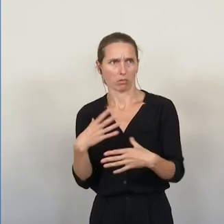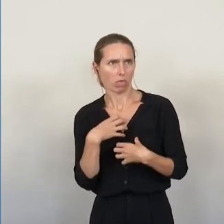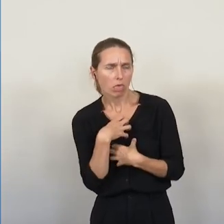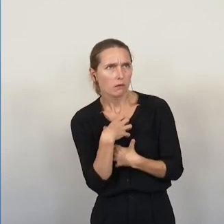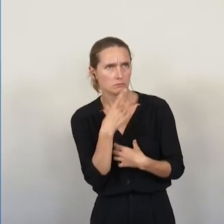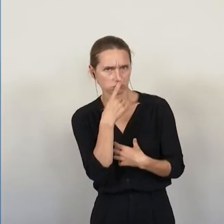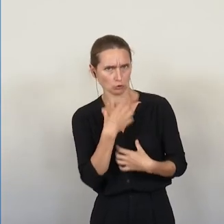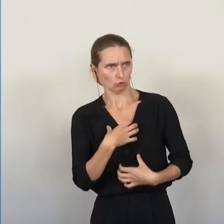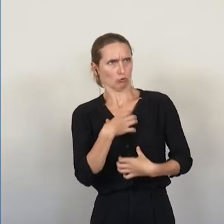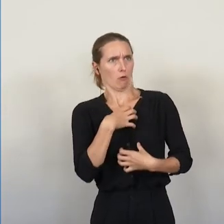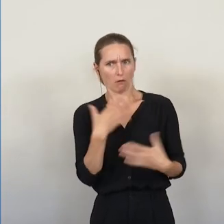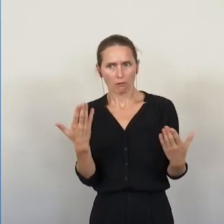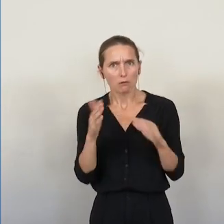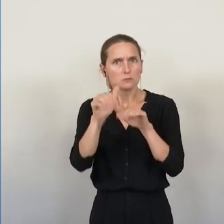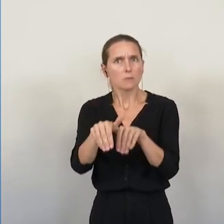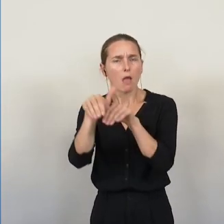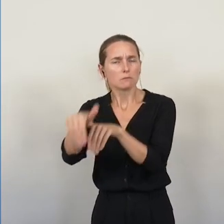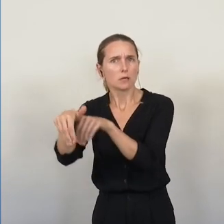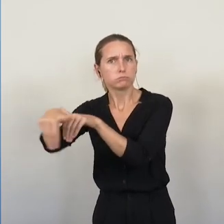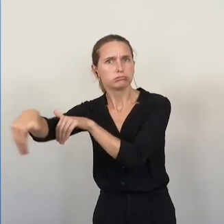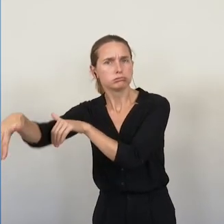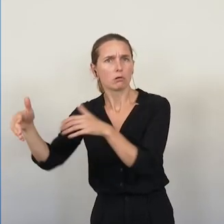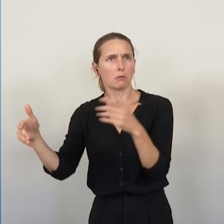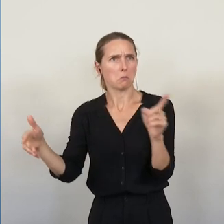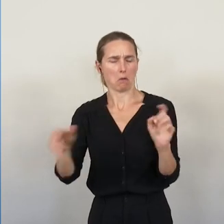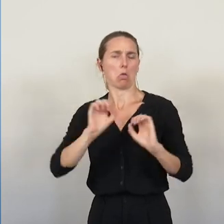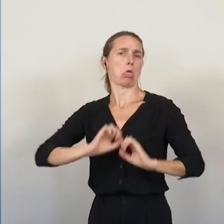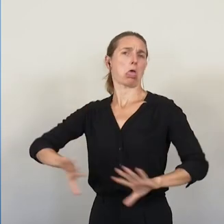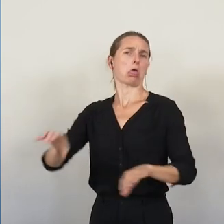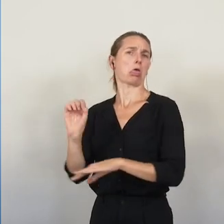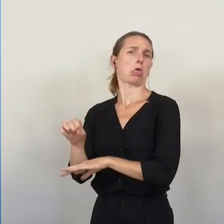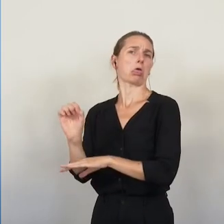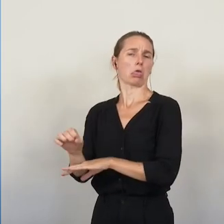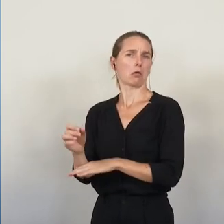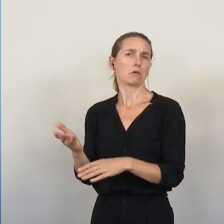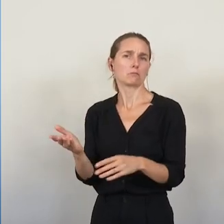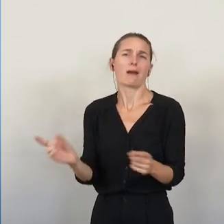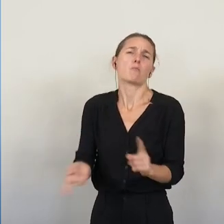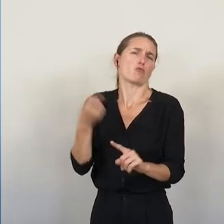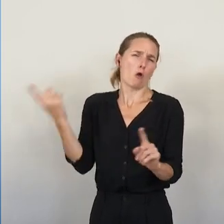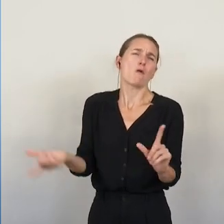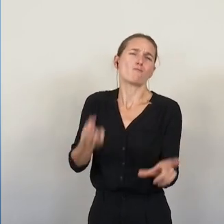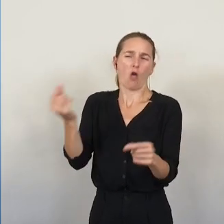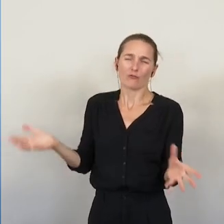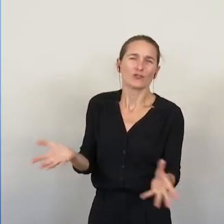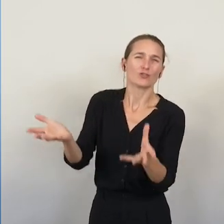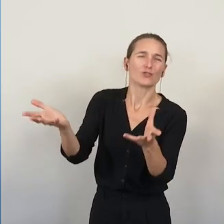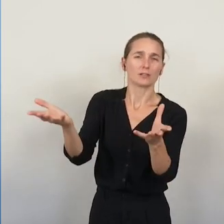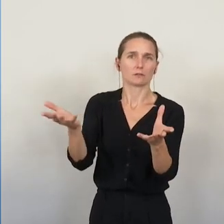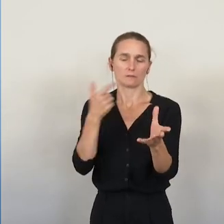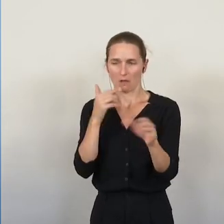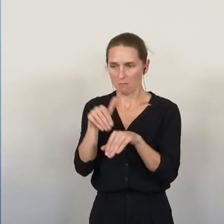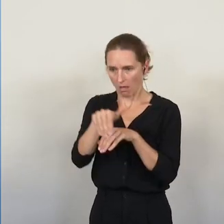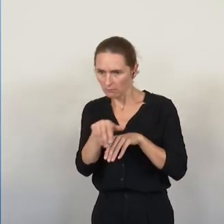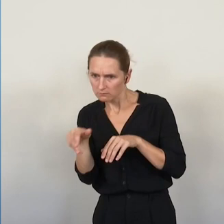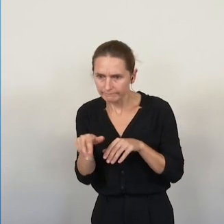choqués de l'état des des cimetières que vous avez décidé d'abandonner comme si la biodiversité devait rendre difficile l'accès aux tombes